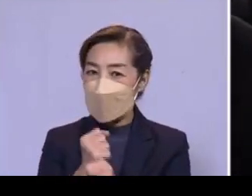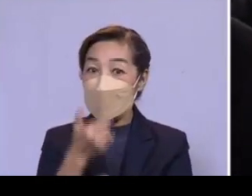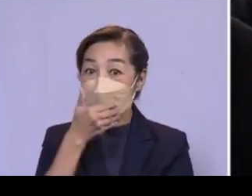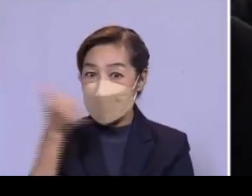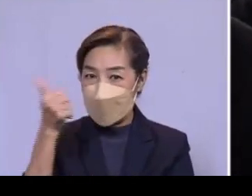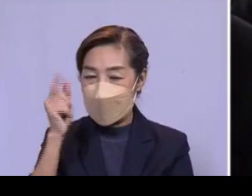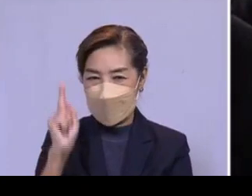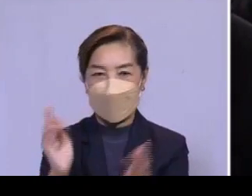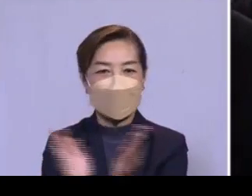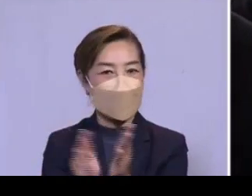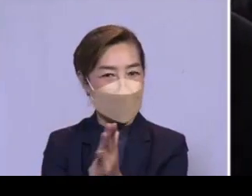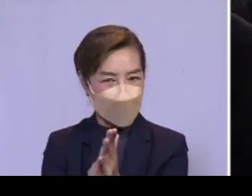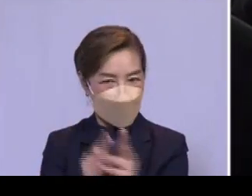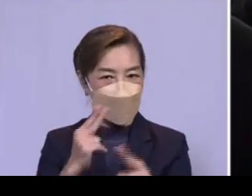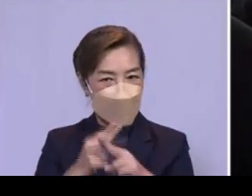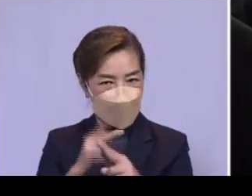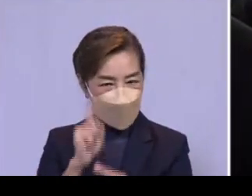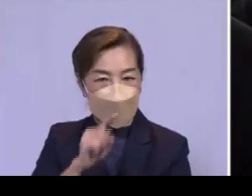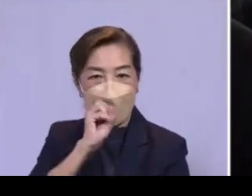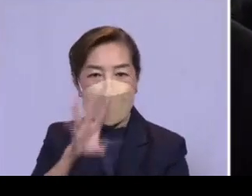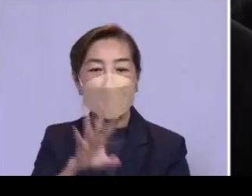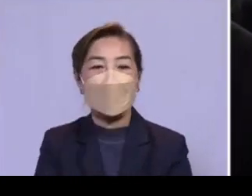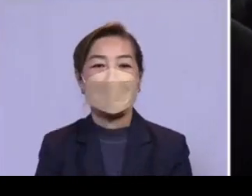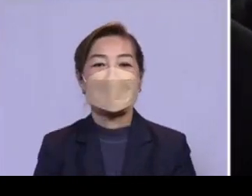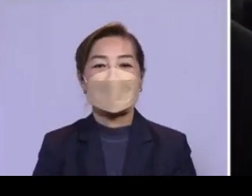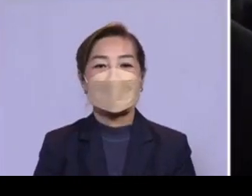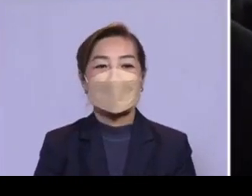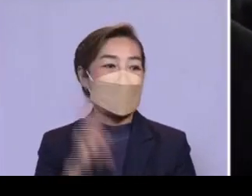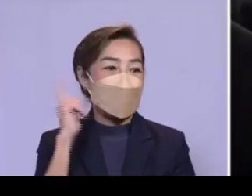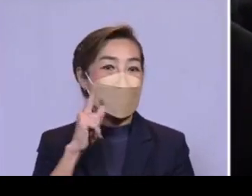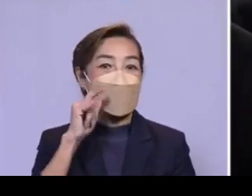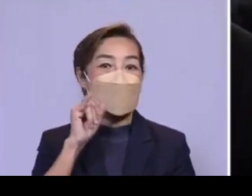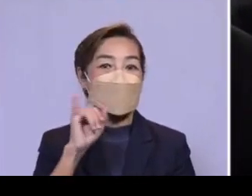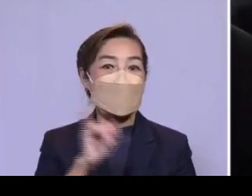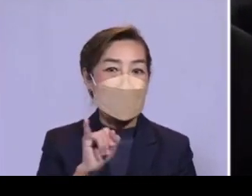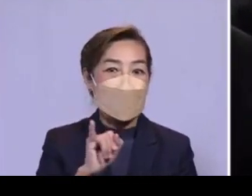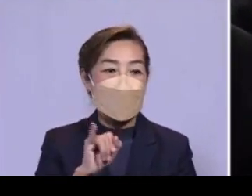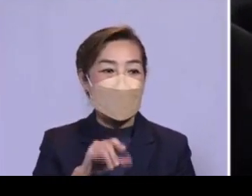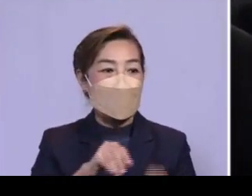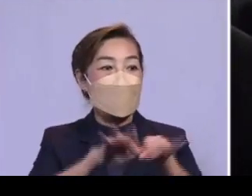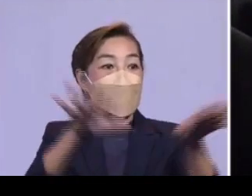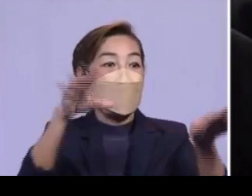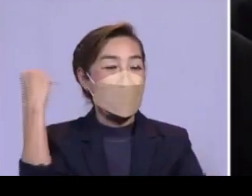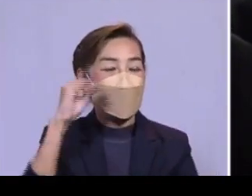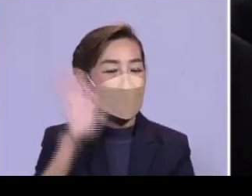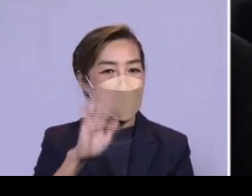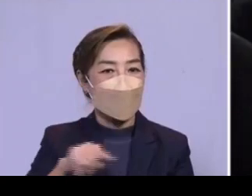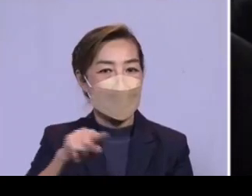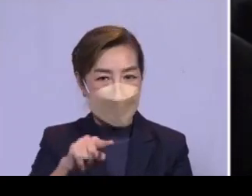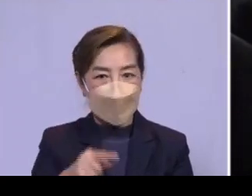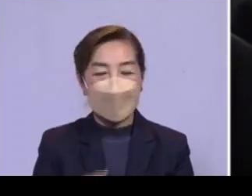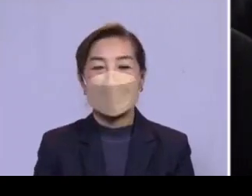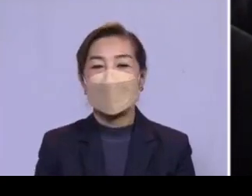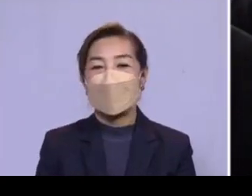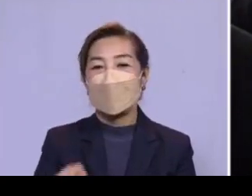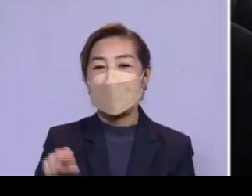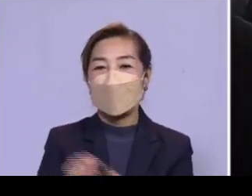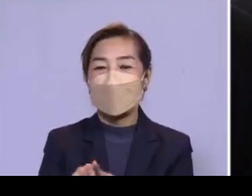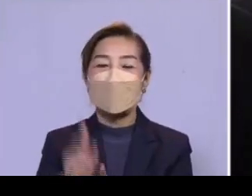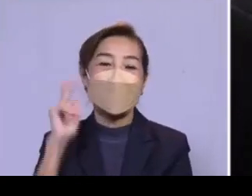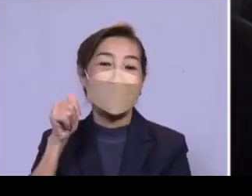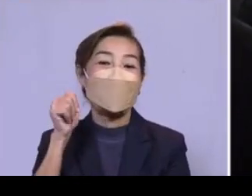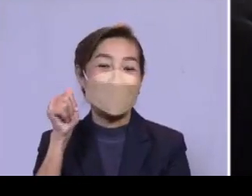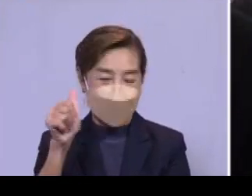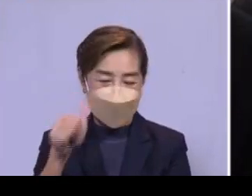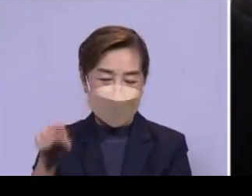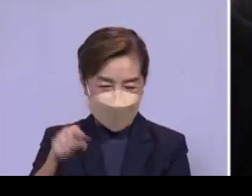มครับเดี๋ยวจะหาว่าโอ้โหข่าวร้ายเสียตังข่าวดีจะลงก็ต้องอดค่อยข่าวร้ายลงฟรีข่าวดีเสียตังผมพูดผิดขออ